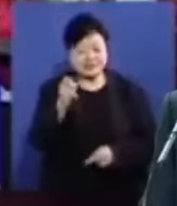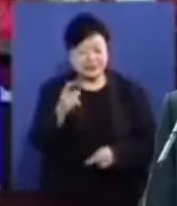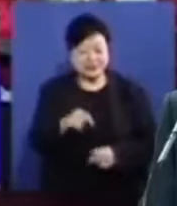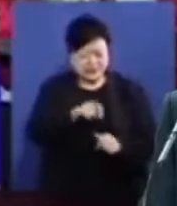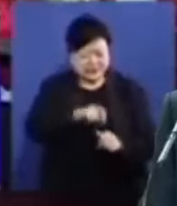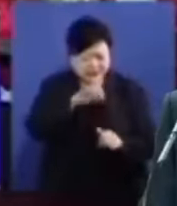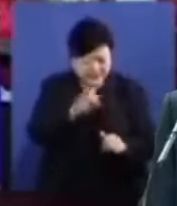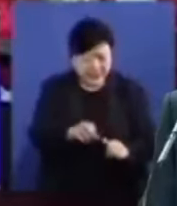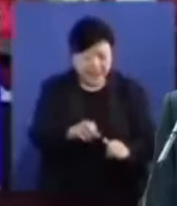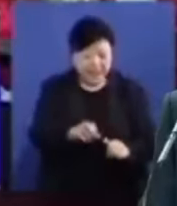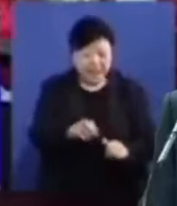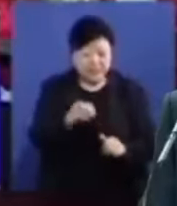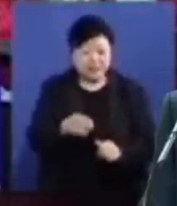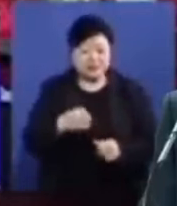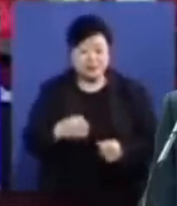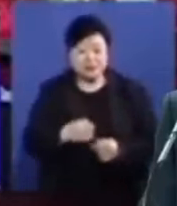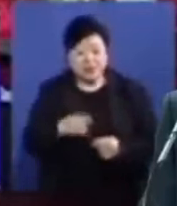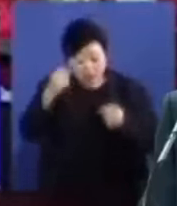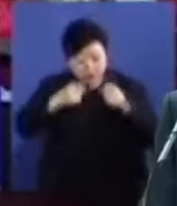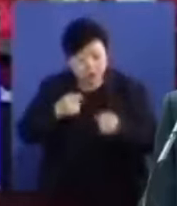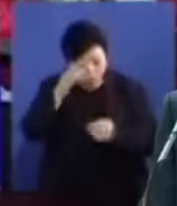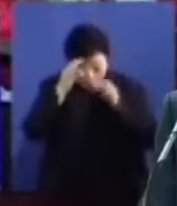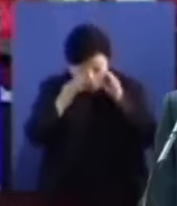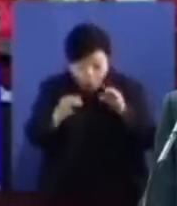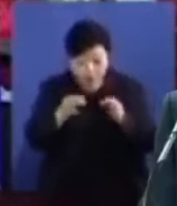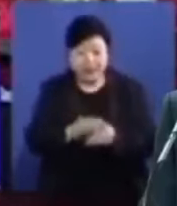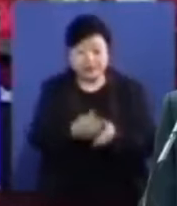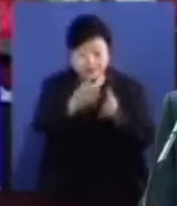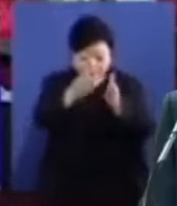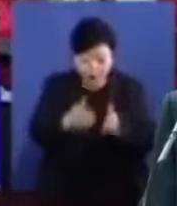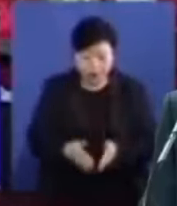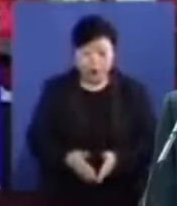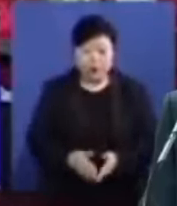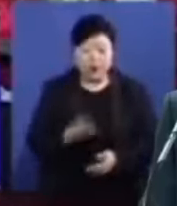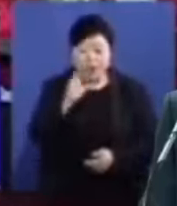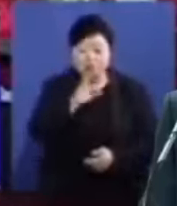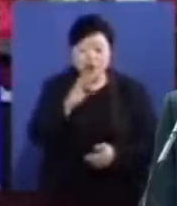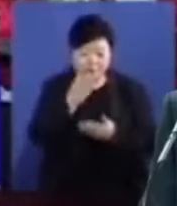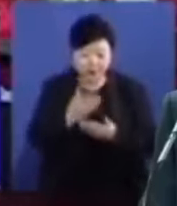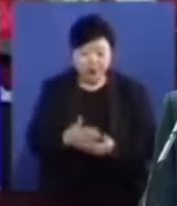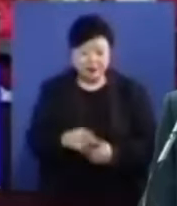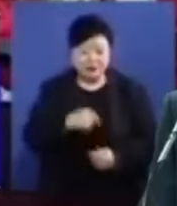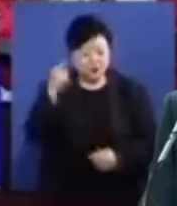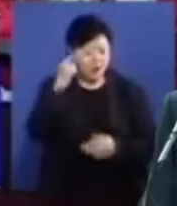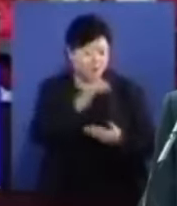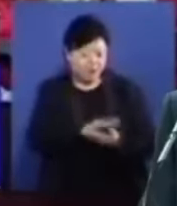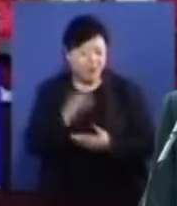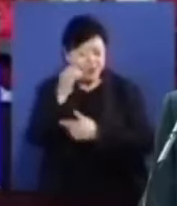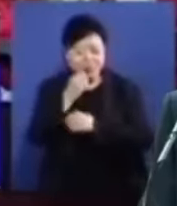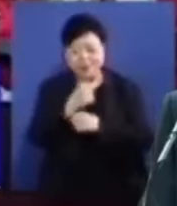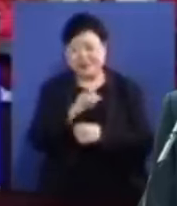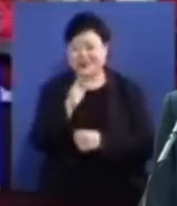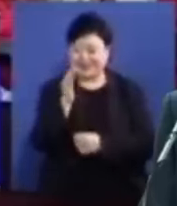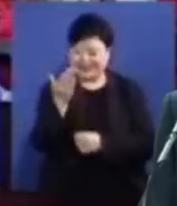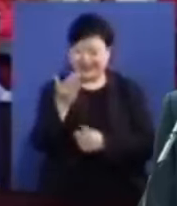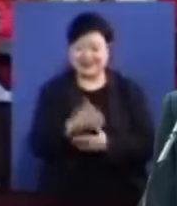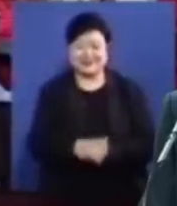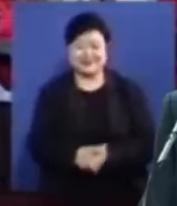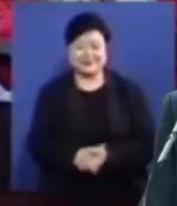징계가 당시에는 즐거워 보이지 않고 슬퍼 보이나 후에 그로 말미암아 연단받은 자들은 의와 평강의 열매를 맺느니라.